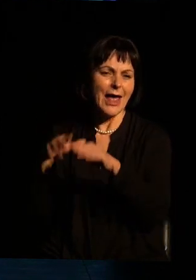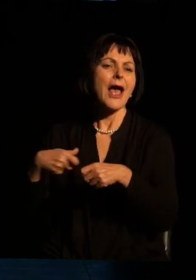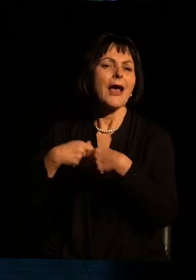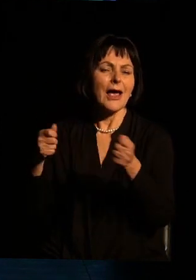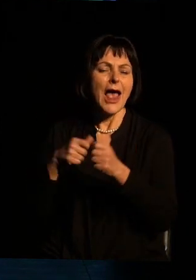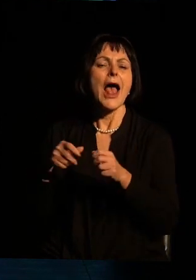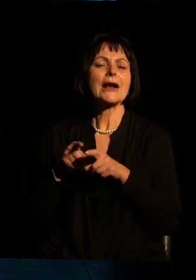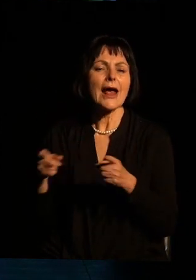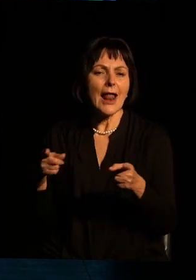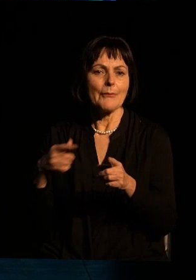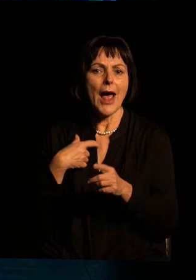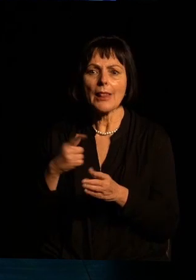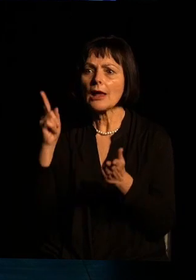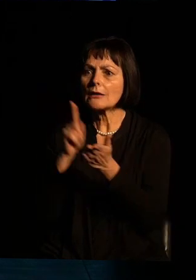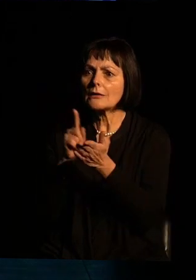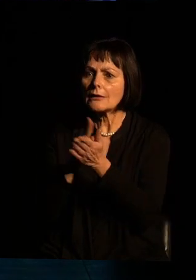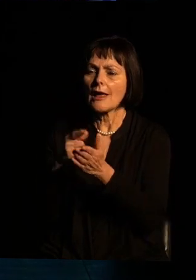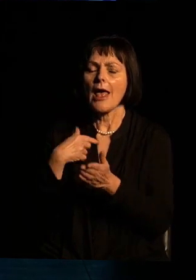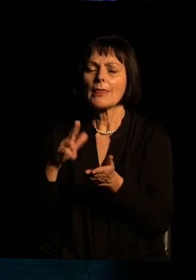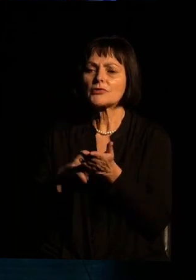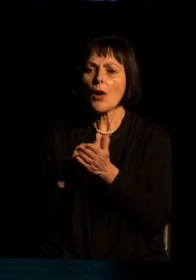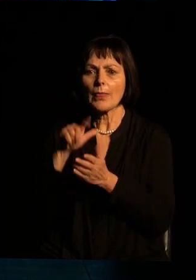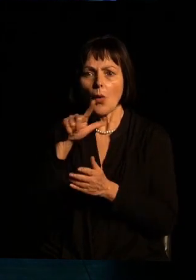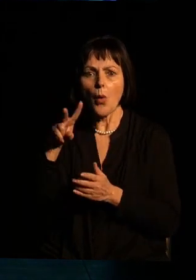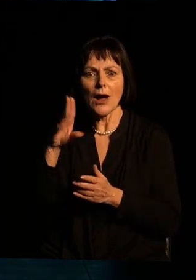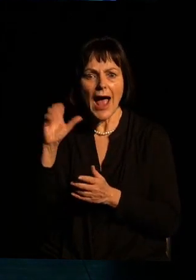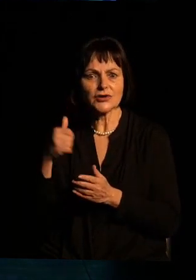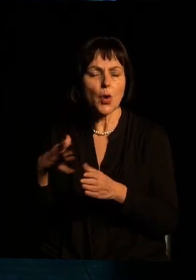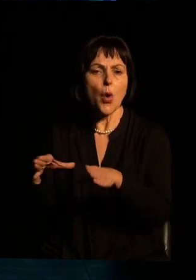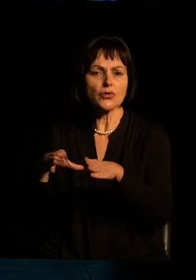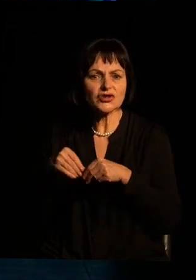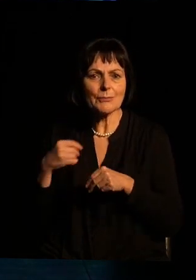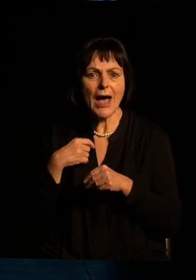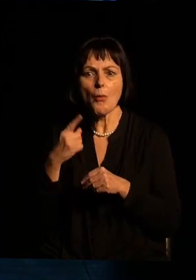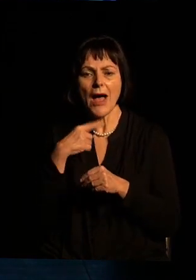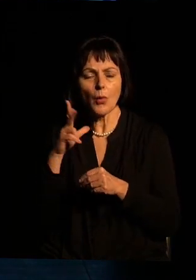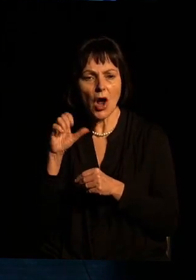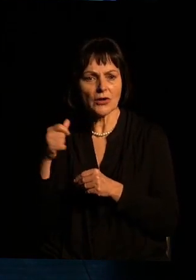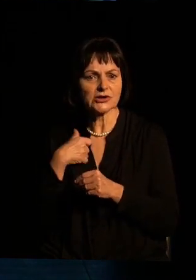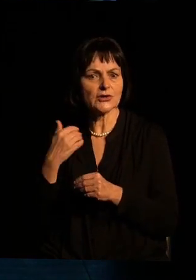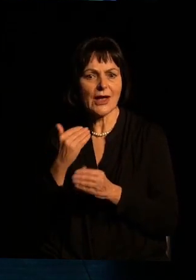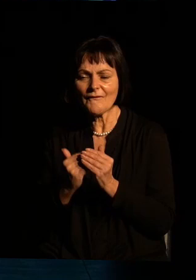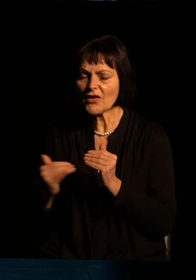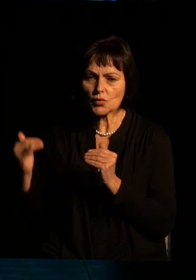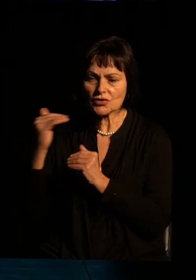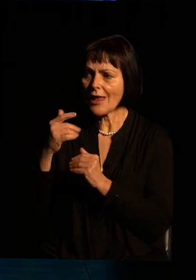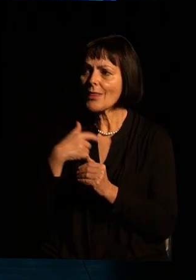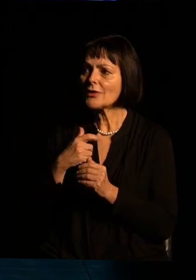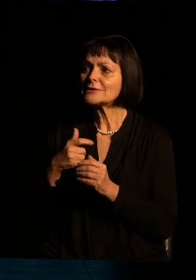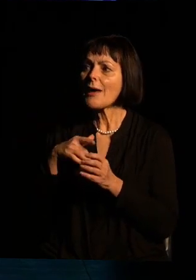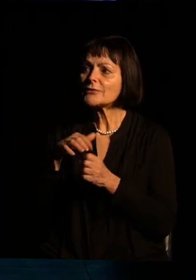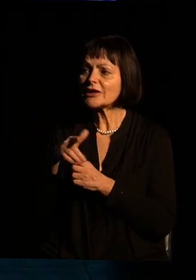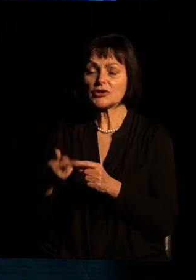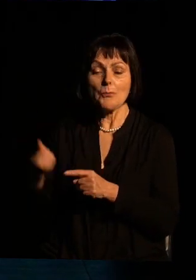sprzedają. Natomiast tak niesamowite osiągnięcia jak Łukasza, który wtedy dostał taki ten mały kolosik, to jest wyróżnienie, natomiast to byłoby za przejście jeszcze